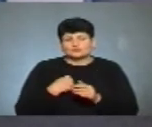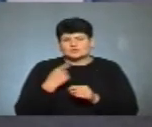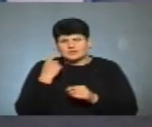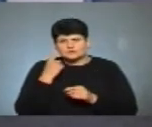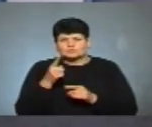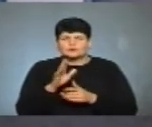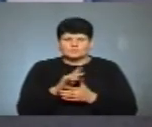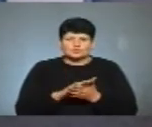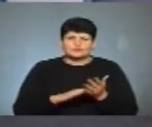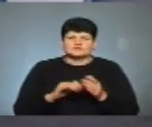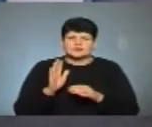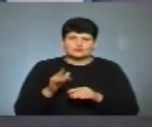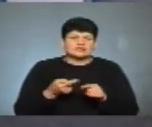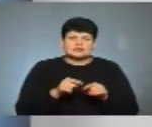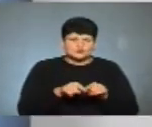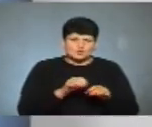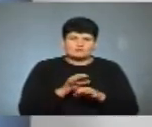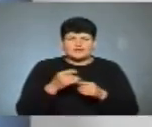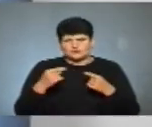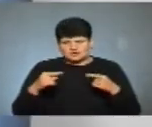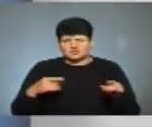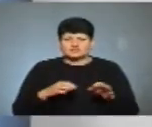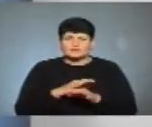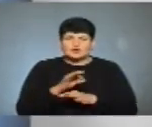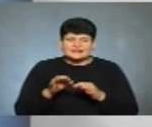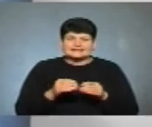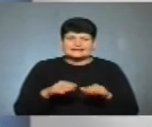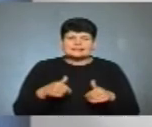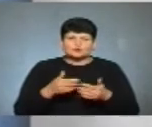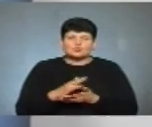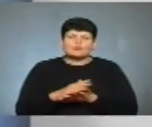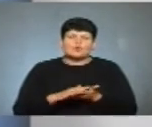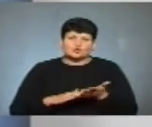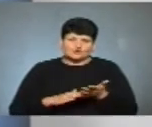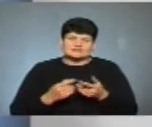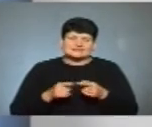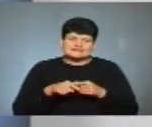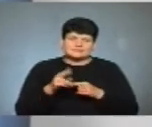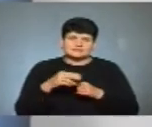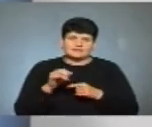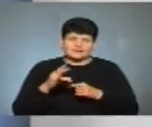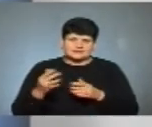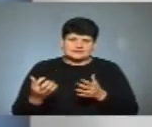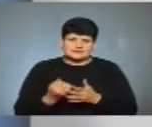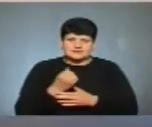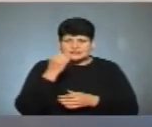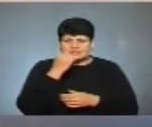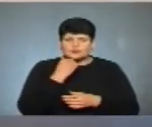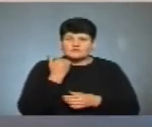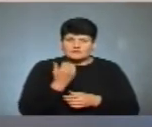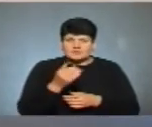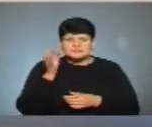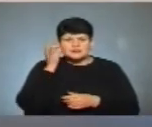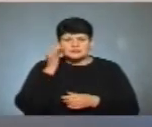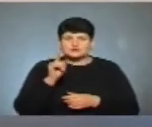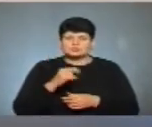буде продовження, ну, не цього проєкту, але будуть інші проєкти, які дадуть продовження цим даним, які ми знайшли. Я дякую вам і нагадаю,